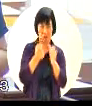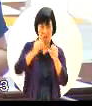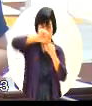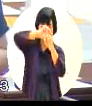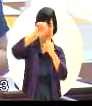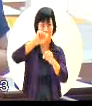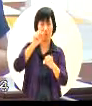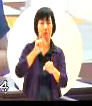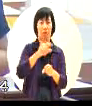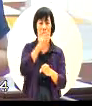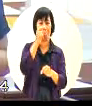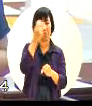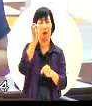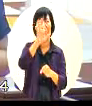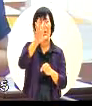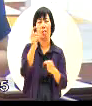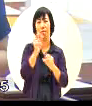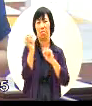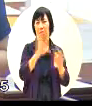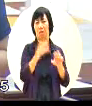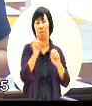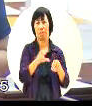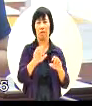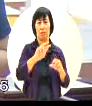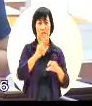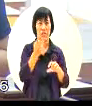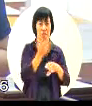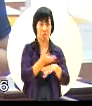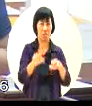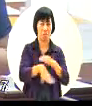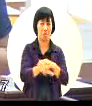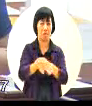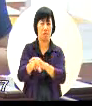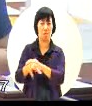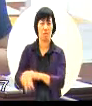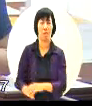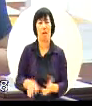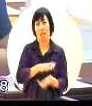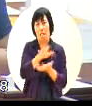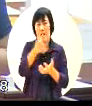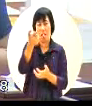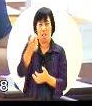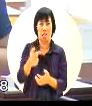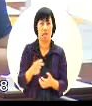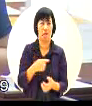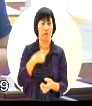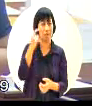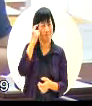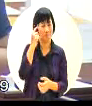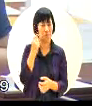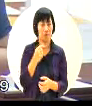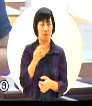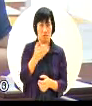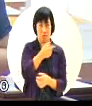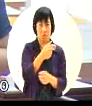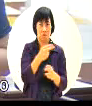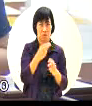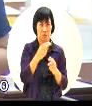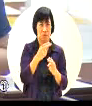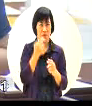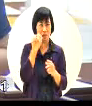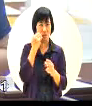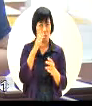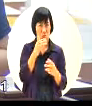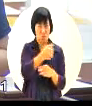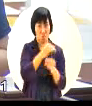拢作乱，啊作太过。我希望讲咱这观光市场、鱼市场吼、哦，是毋是配合咱这观光鱼市场？啊，这